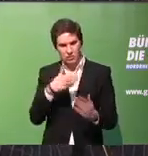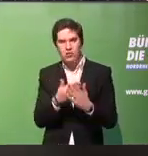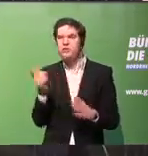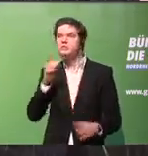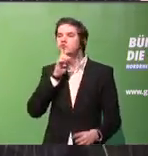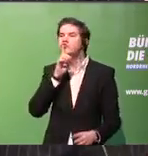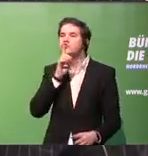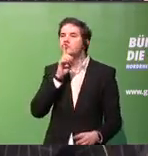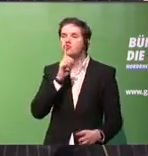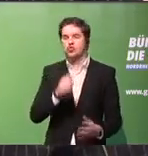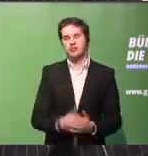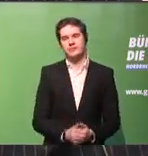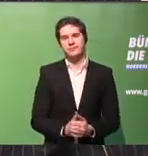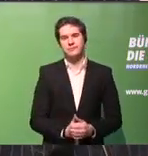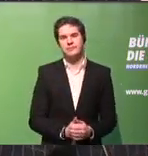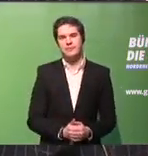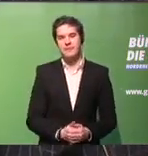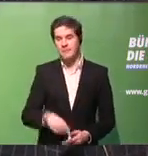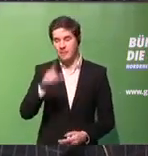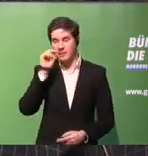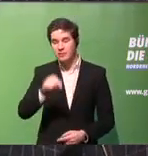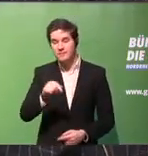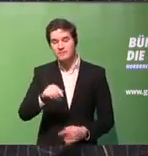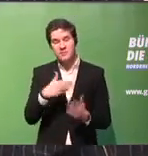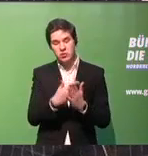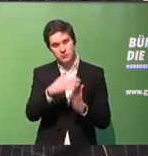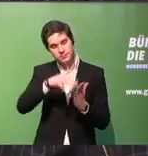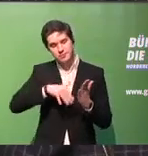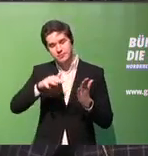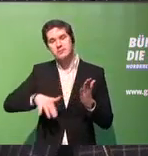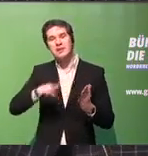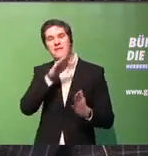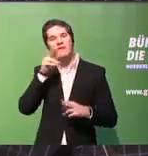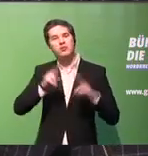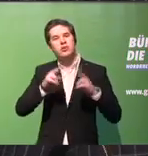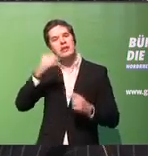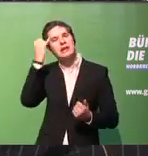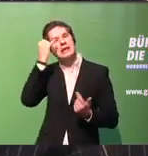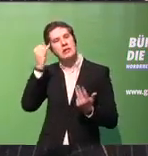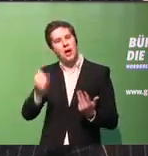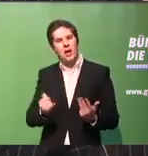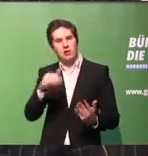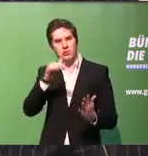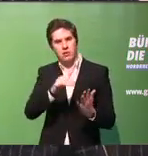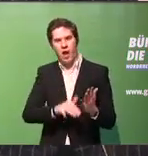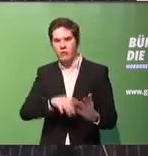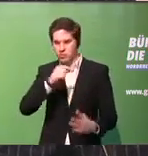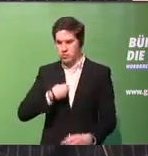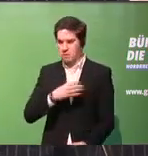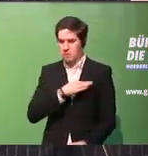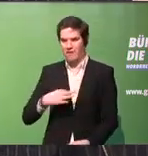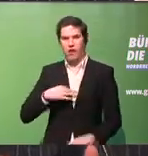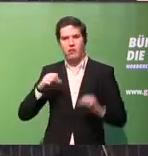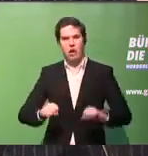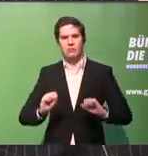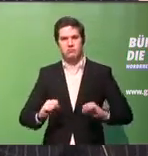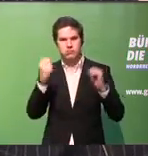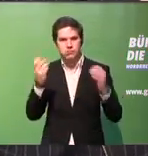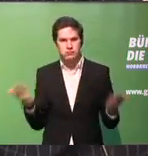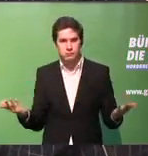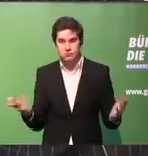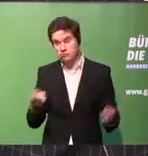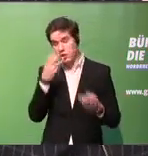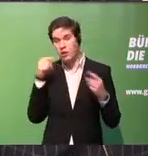Ortsverband machen kann. Stehen auch verschiedene Ideen drauf, die man als Privatperson machen kann, weil es ist einfach wichtig